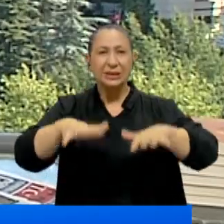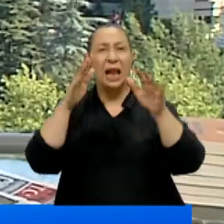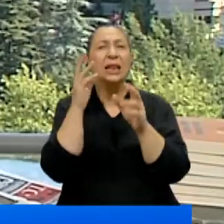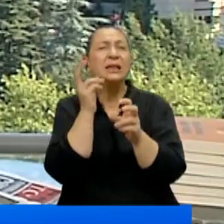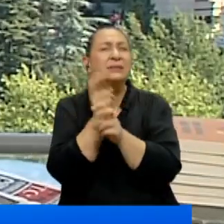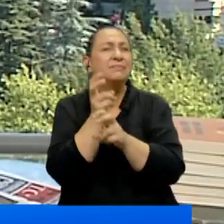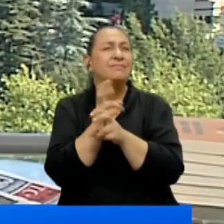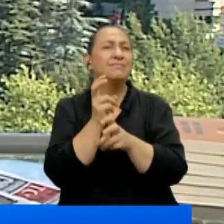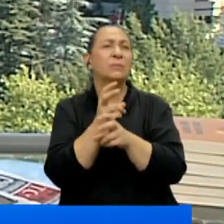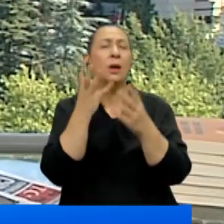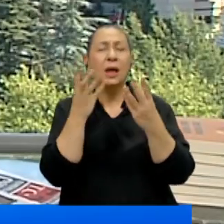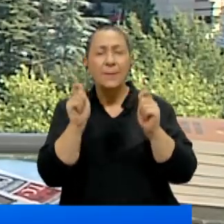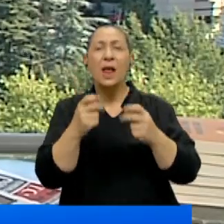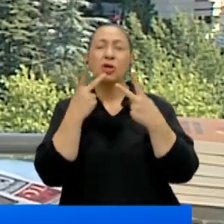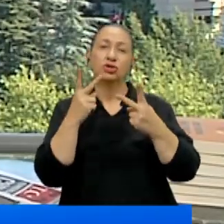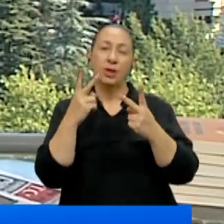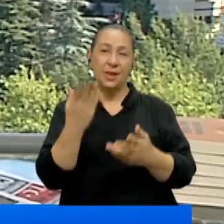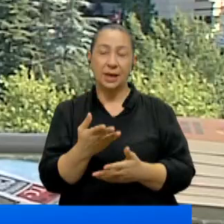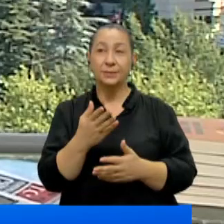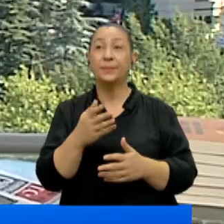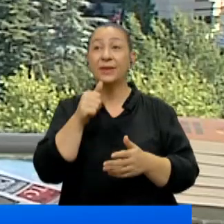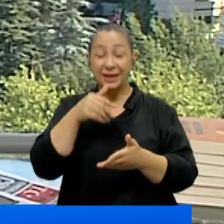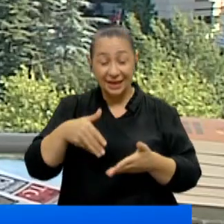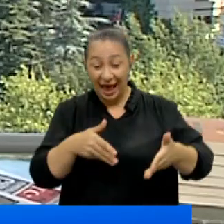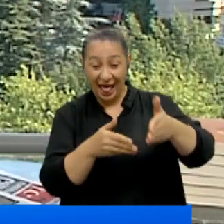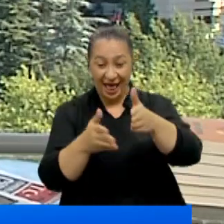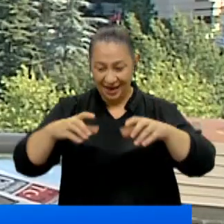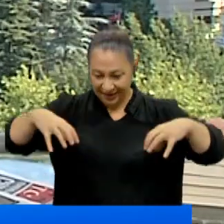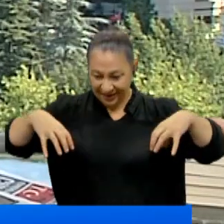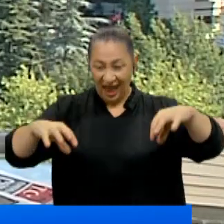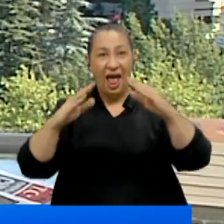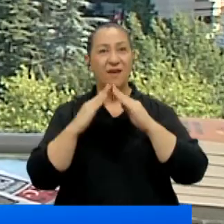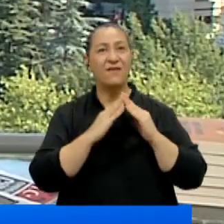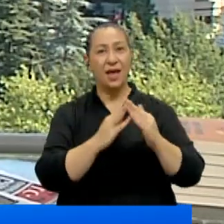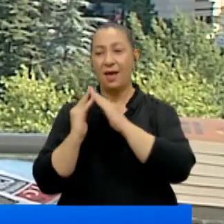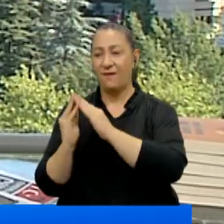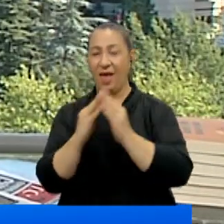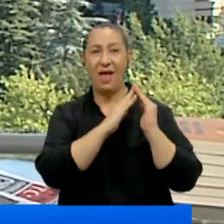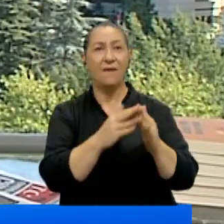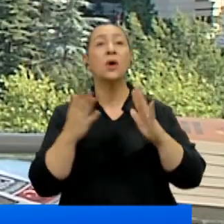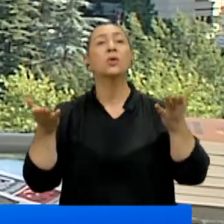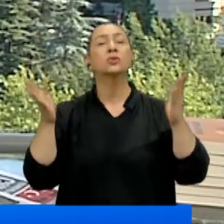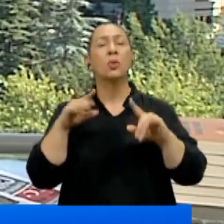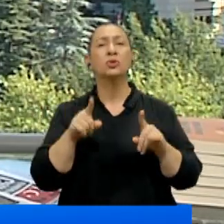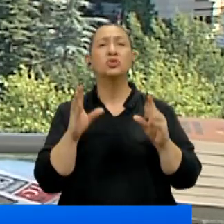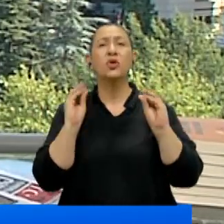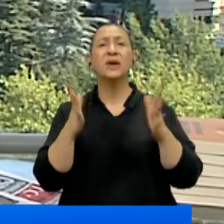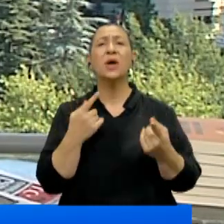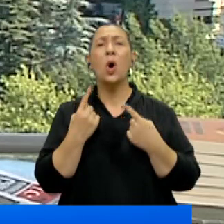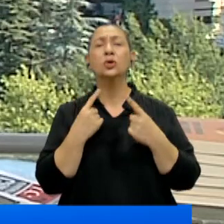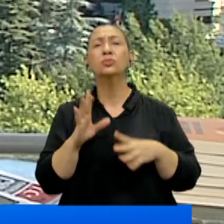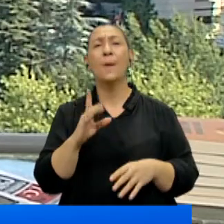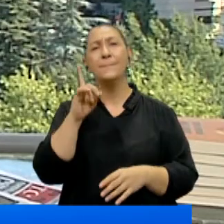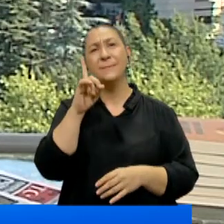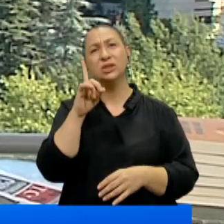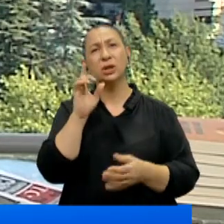sel felaketiyle ilgili de yapılan açıklamalar. Dere yatağına evler yapılmış ama sonrasında bu çok fazla konuşulmuyor. Bir